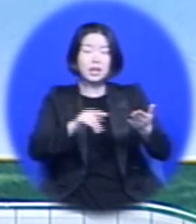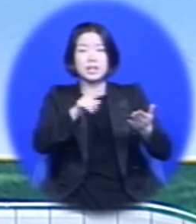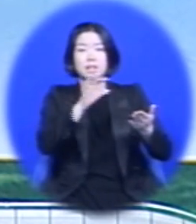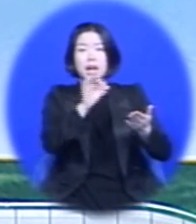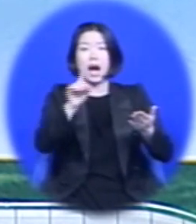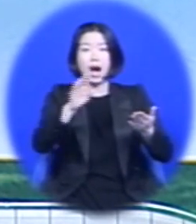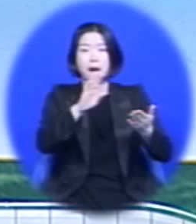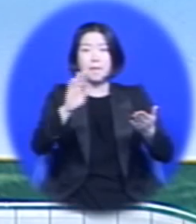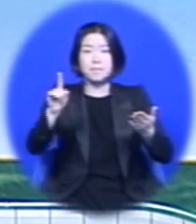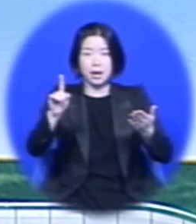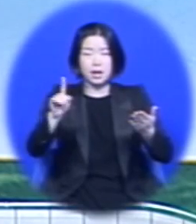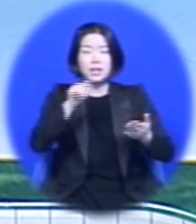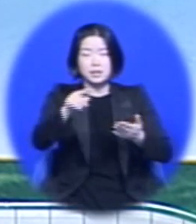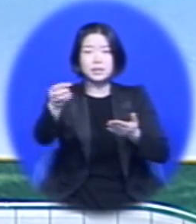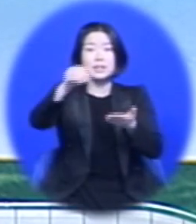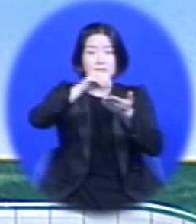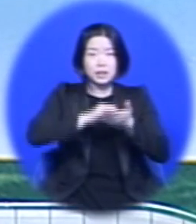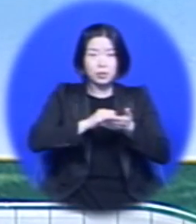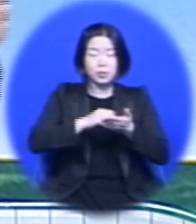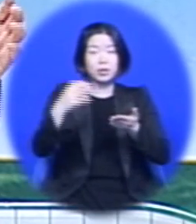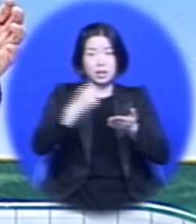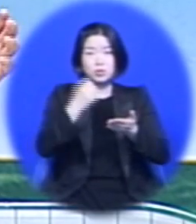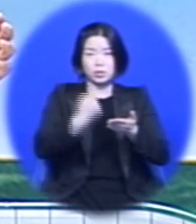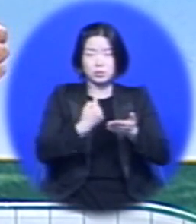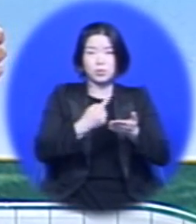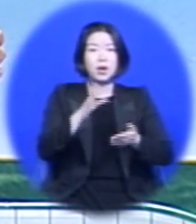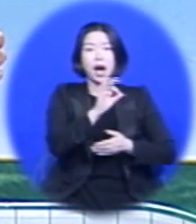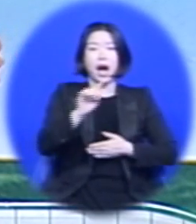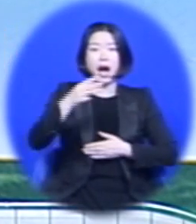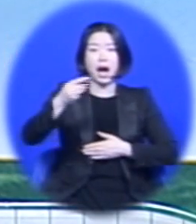것은 그대로 음을 그대로 딴 겁니다. 아람어로